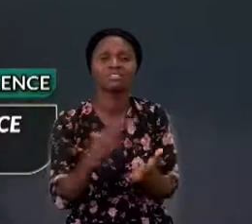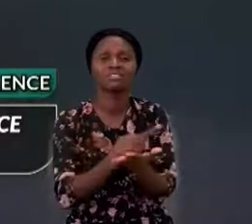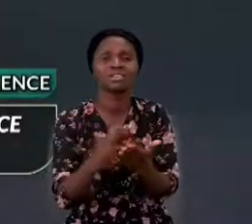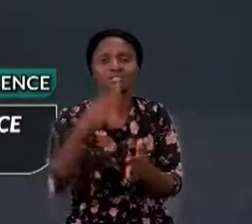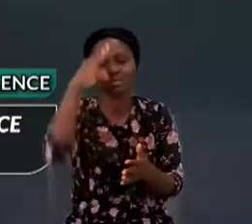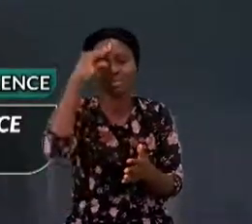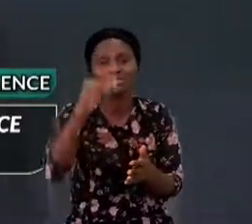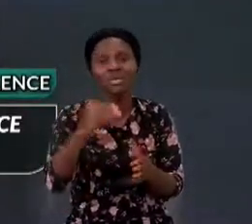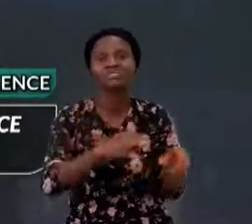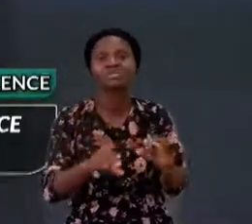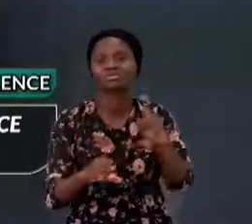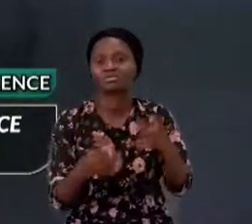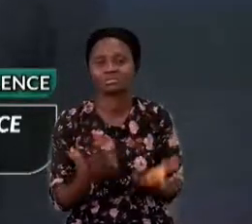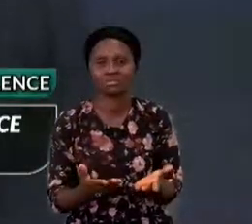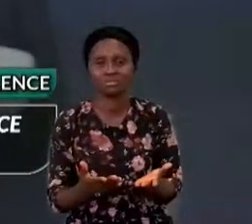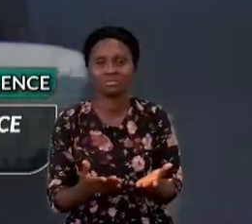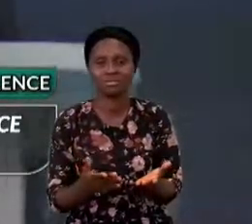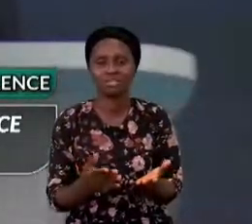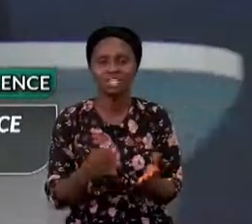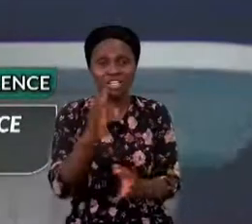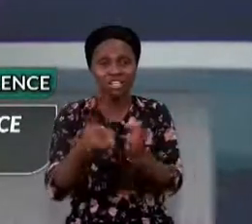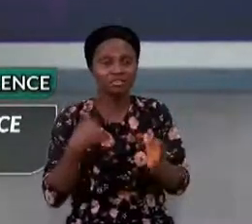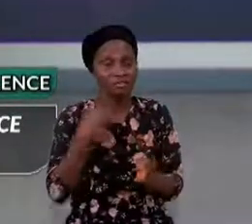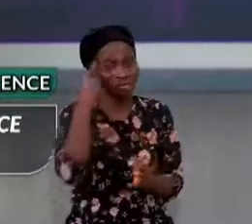la fondation est détruite, qu'est-ce que